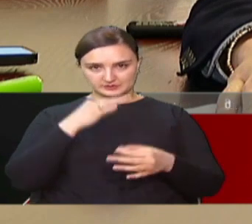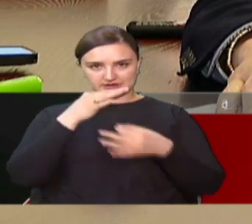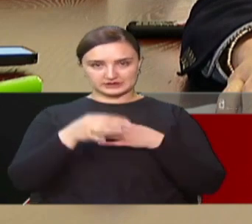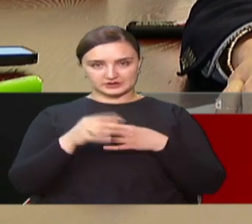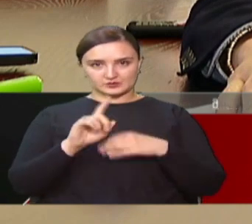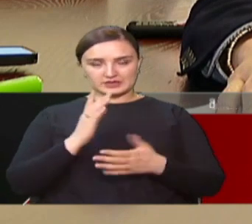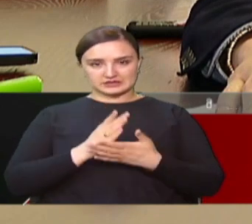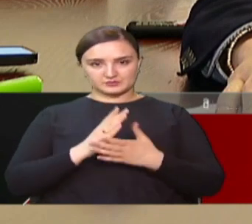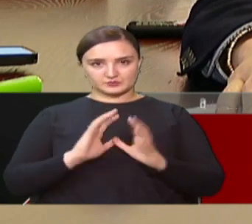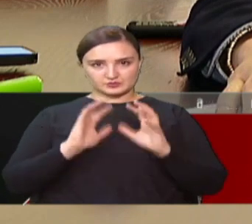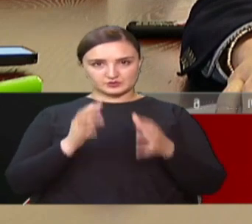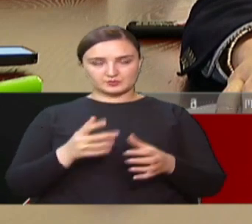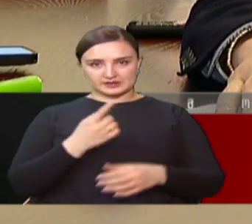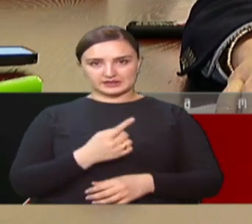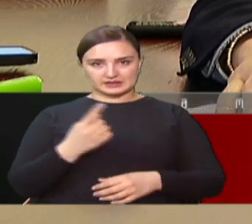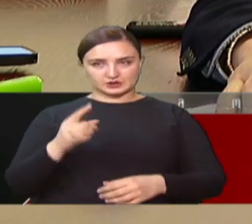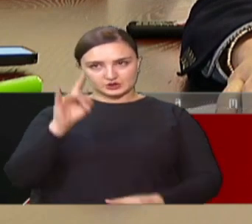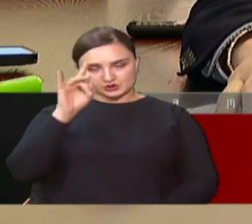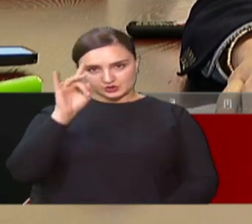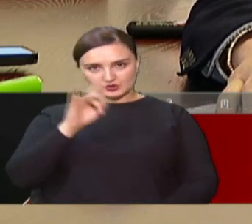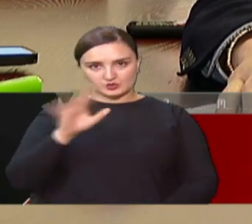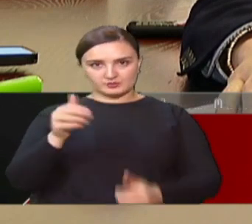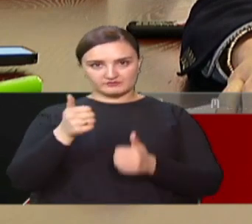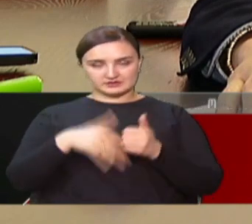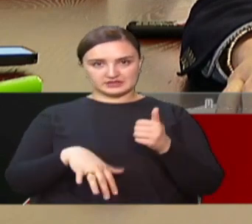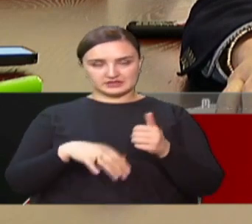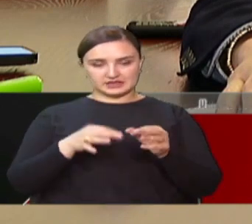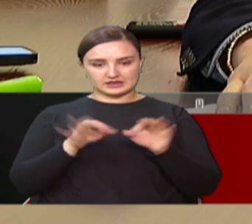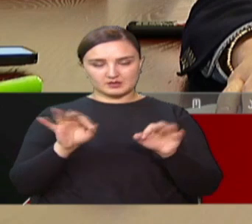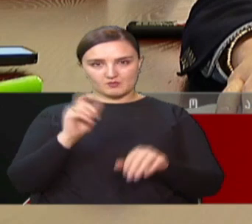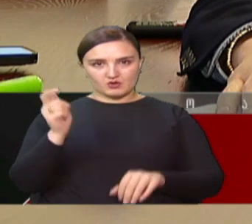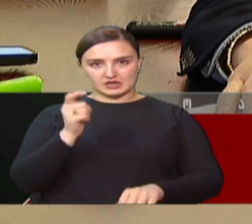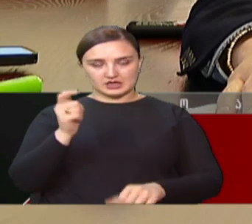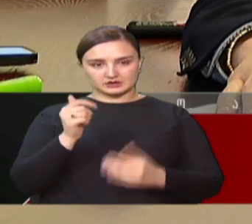რომ არსებობს სოფლიოში ერთ-ერთი ყველაზე ცნობილი ცენტრი, რომელიც დემოკრატიის